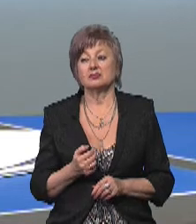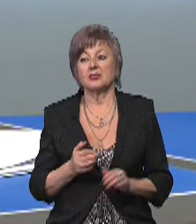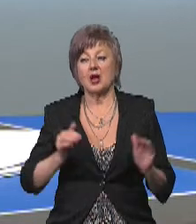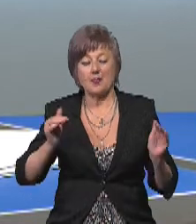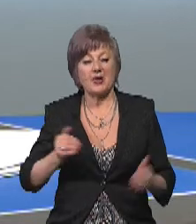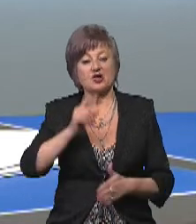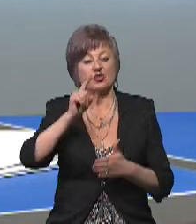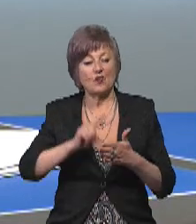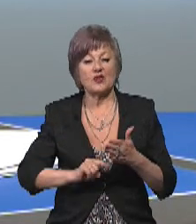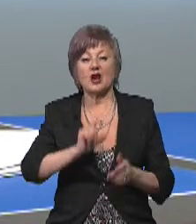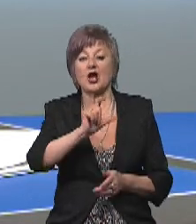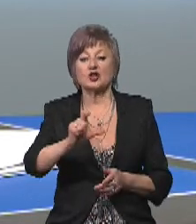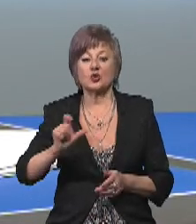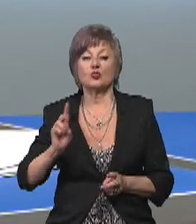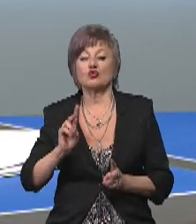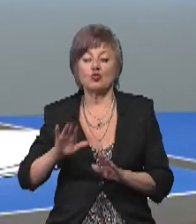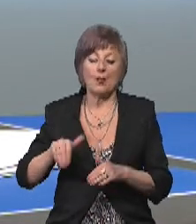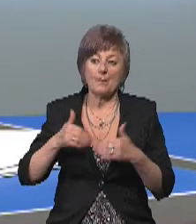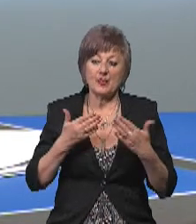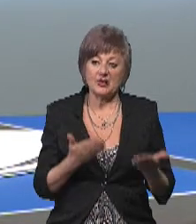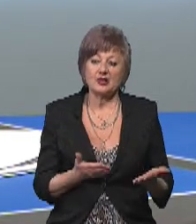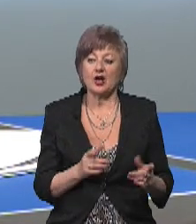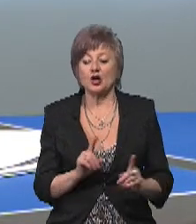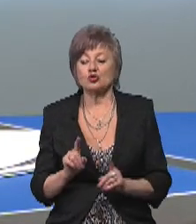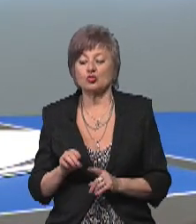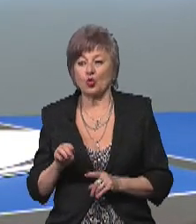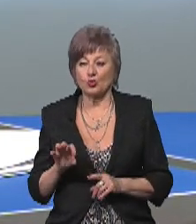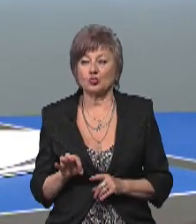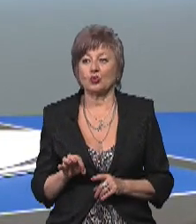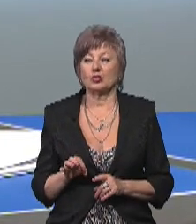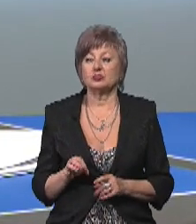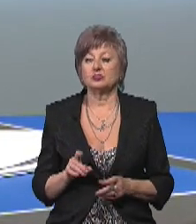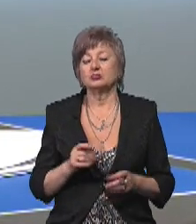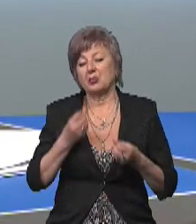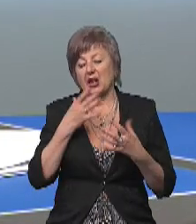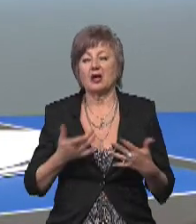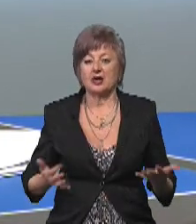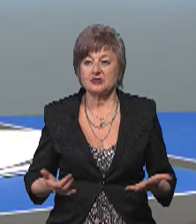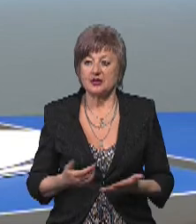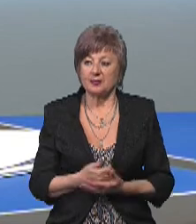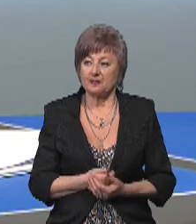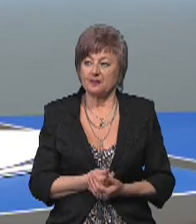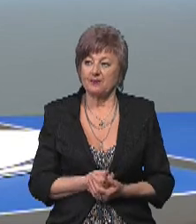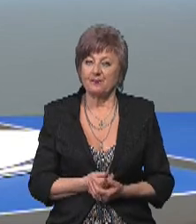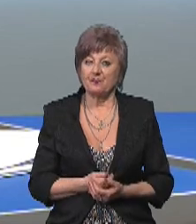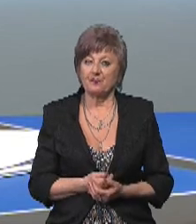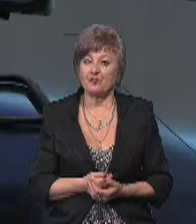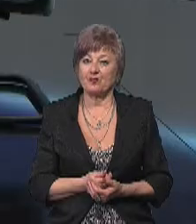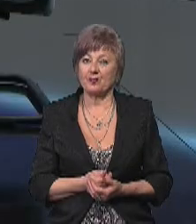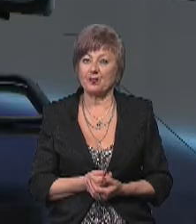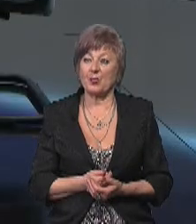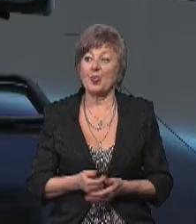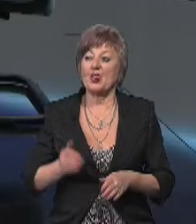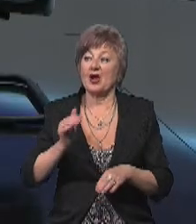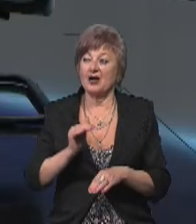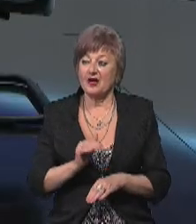меньше доверять тем людям, которые предлагают тебе какие-то блага, какой-то сыр в мышеловке. Тобто